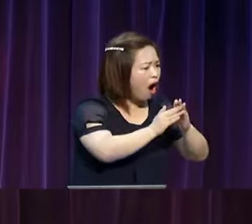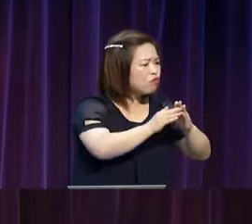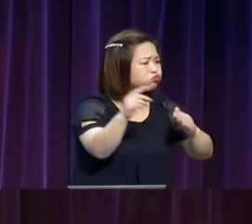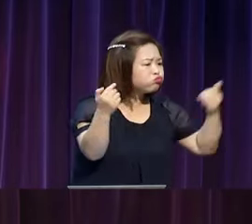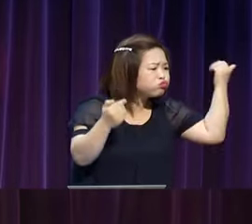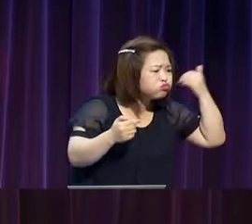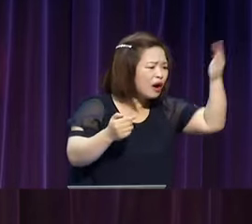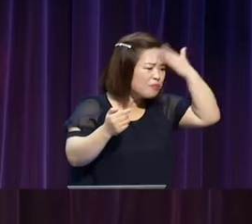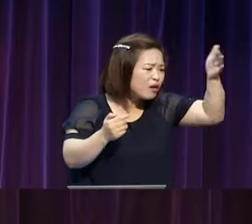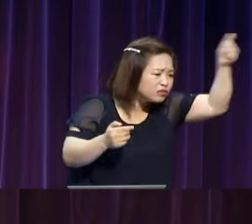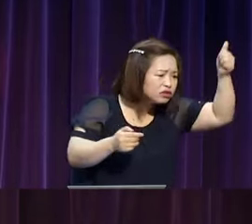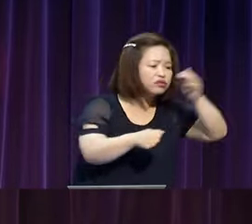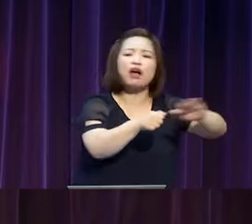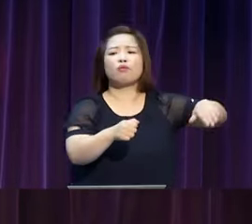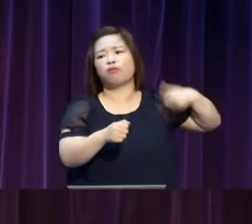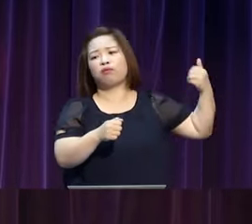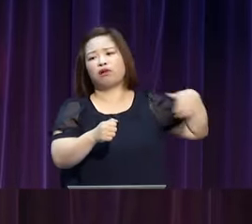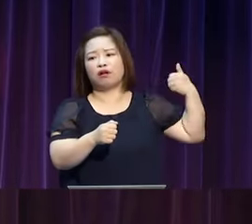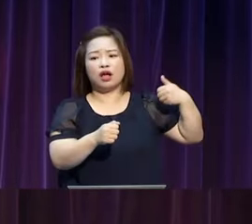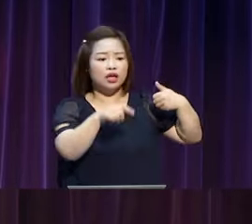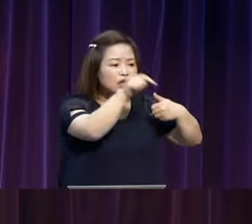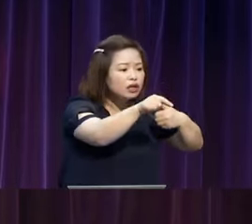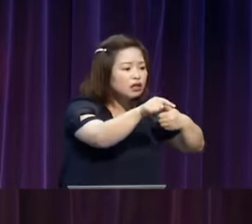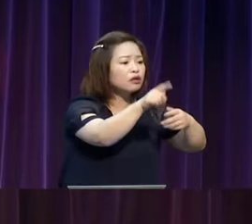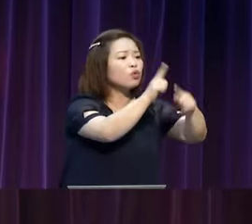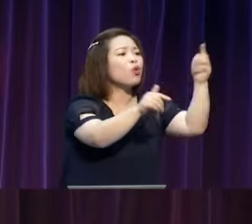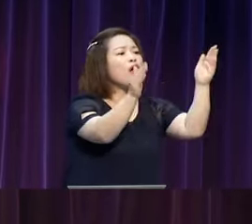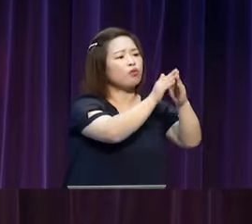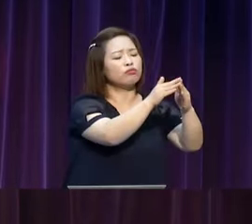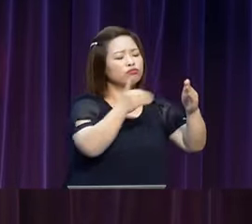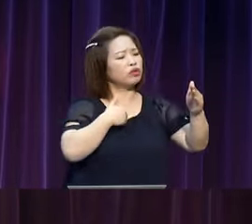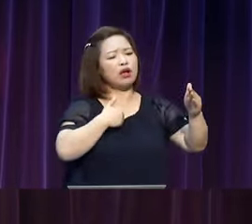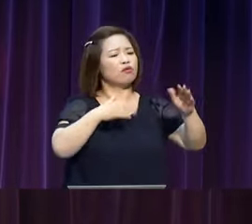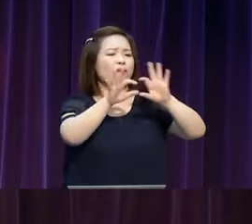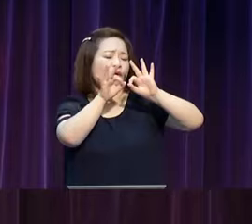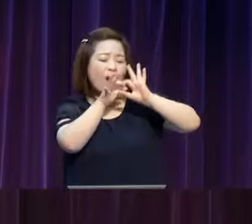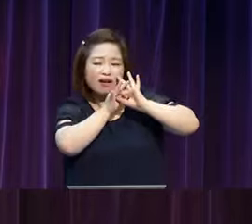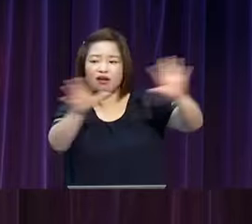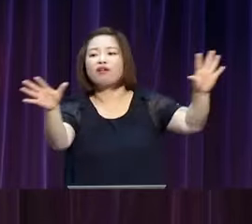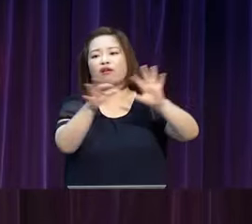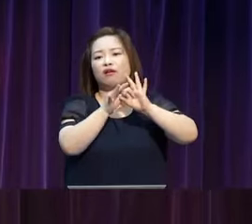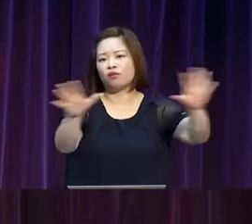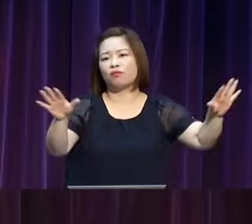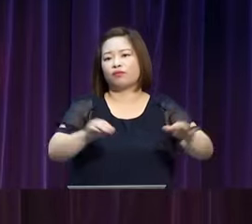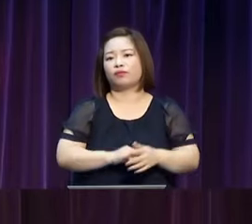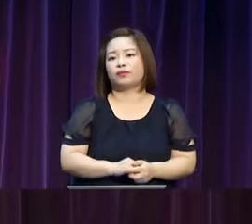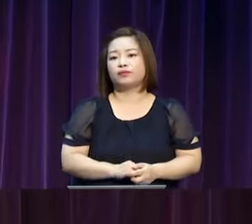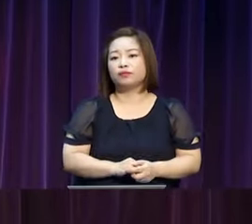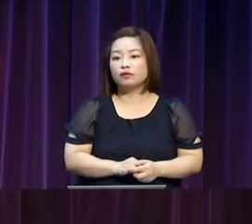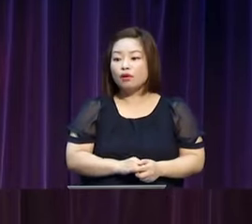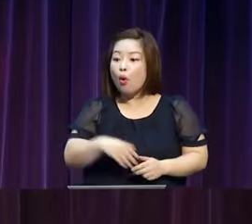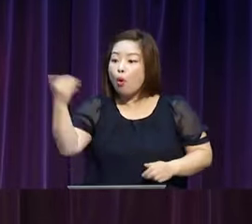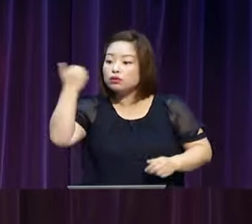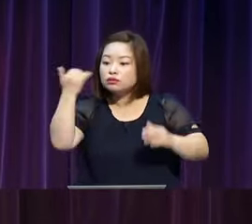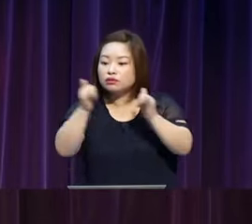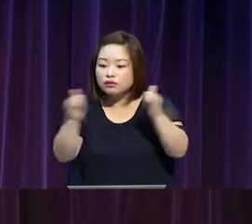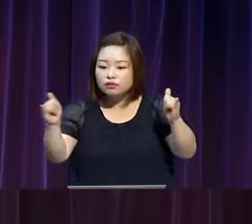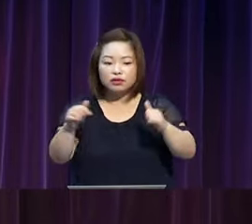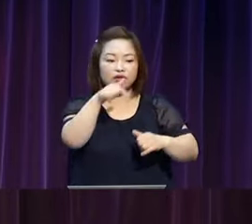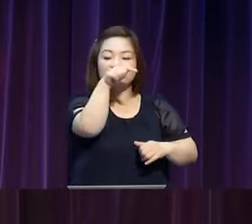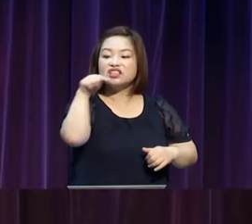근데 모르는 사람들은 그 세월호 사건을 일으킨 교회하고 우리하고 똑같다라고 욕을 해요. 모르고 얘기하는